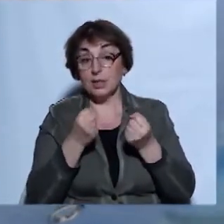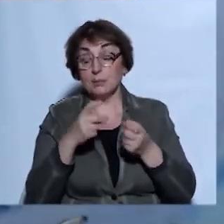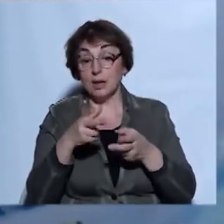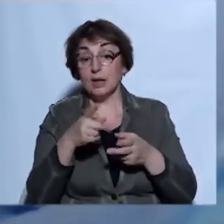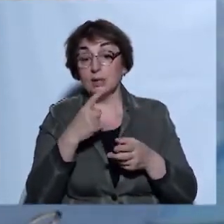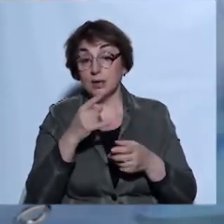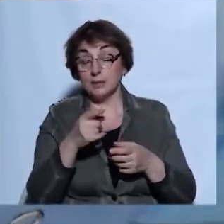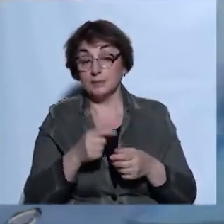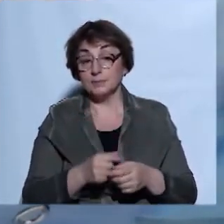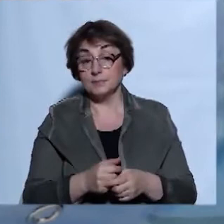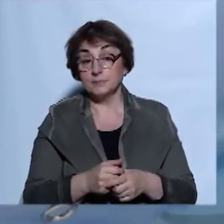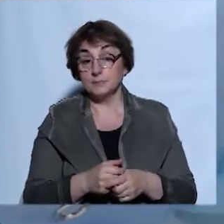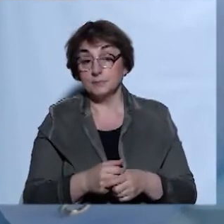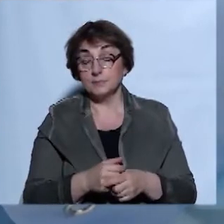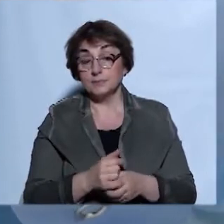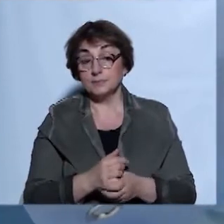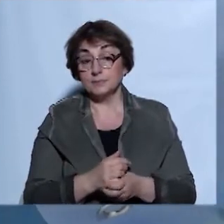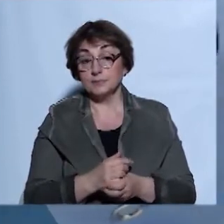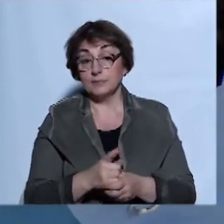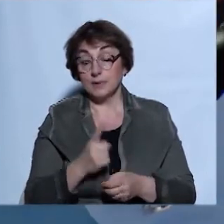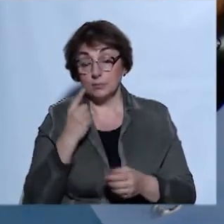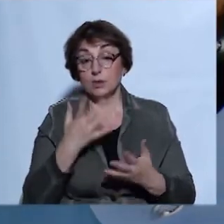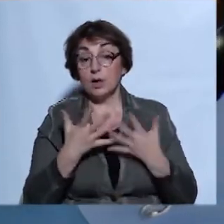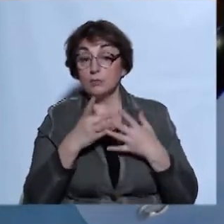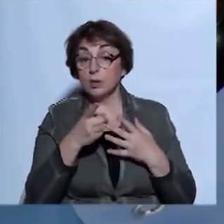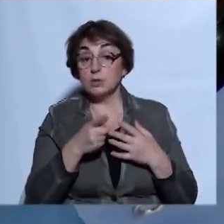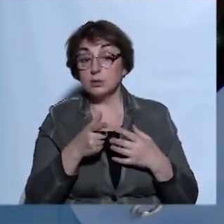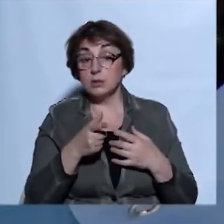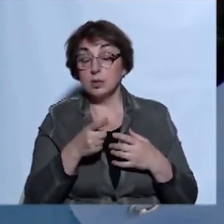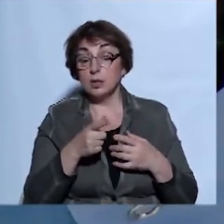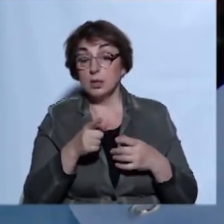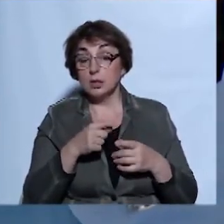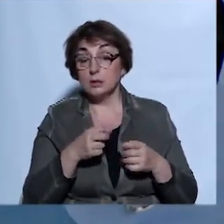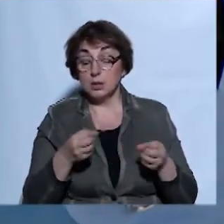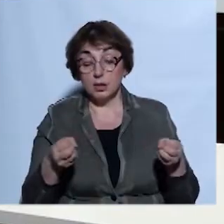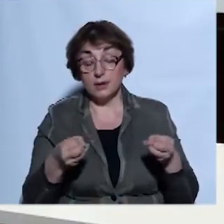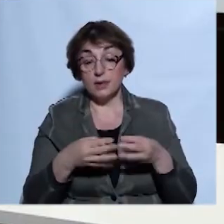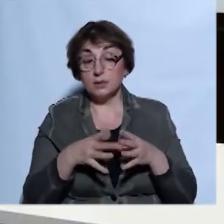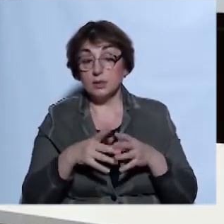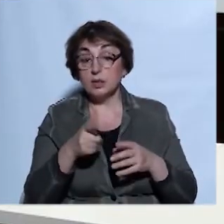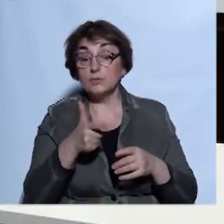უნდა გაითვალისწინოთ, რომ რეაქცია ისე არ წარიმართება, თუ კალიუმის პერმანგანატს კარგად არ დავაფხვიერებთ.